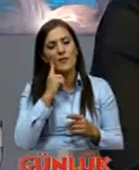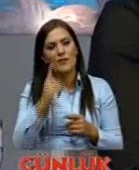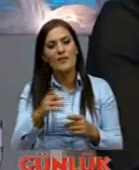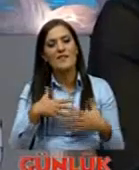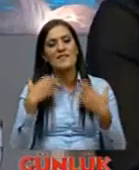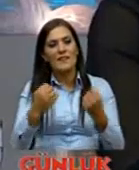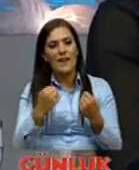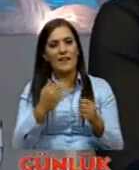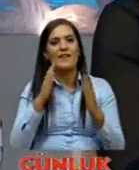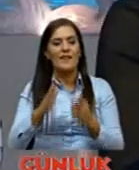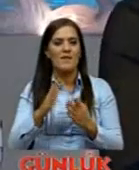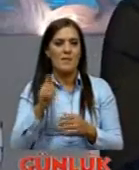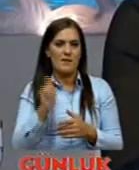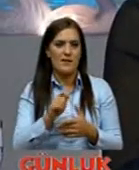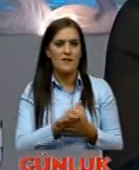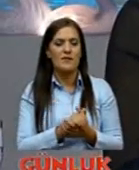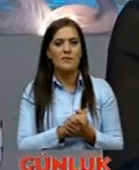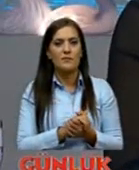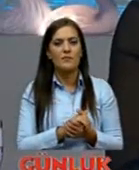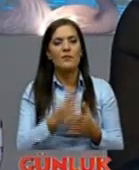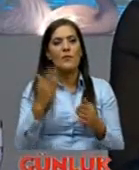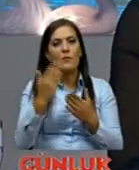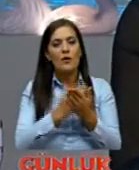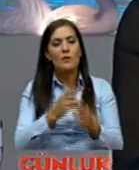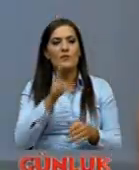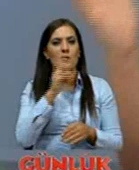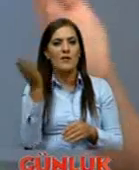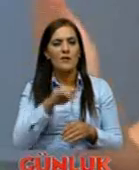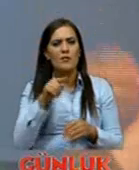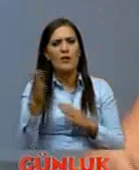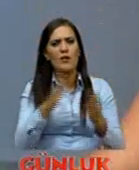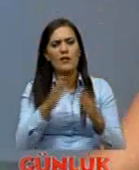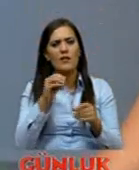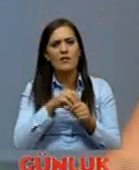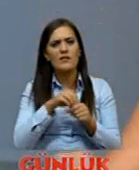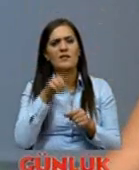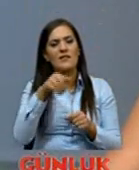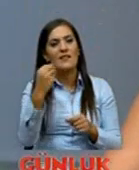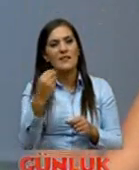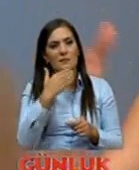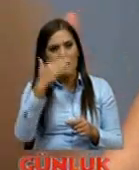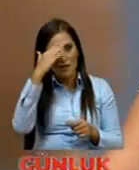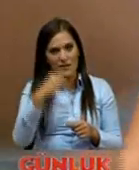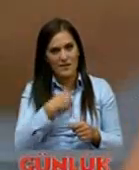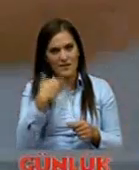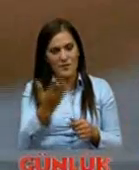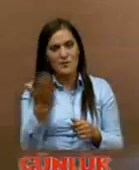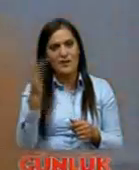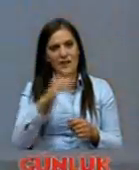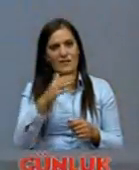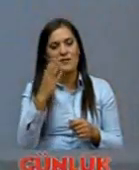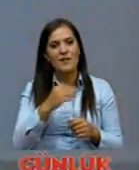böyle sağlıkla devam edersin. Çok teşekkür ederim. Efendim, programımızın sonuna geldik. Bu arada sana da iyi bayramlar diliyorum. Teşekkür ederim. Gelecek